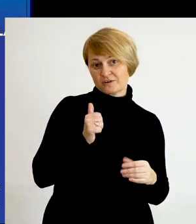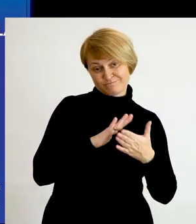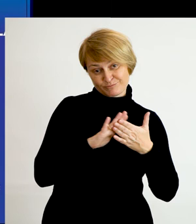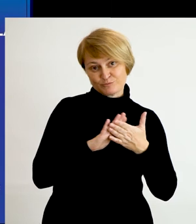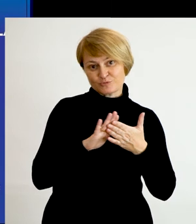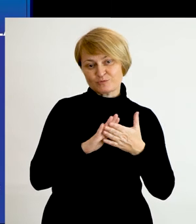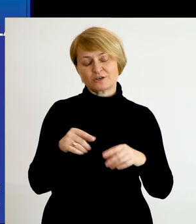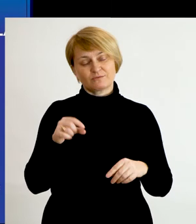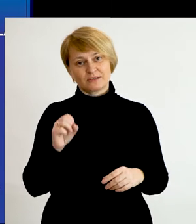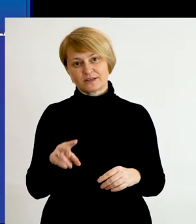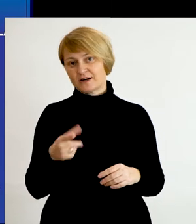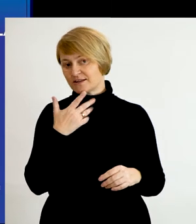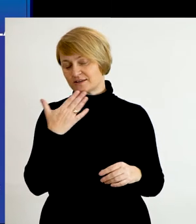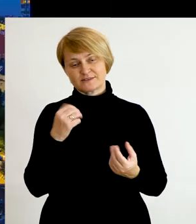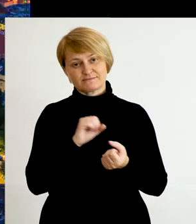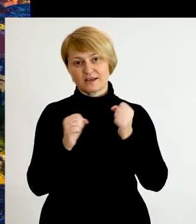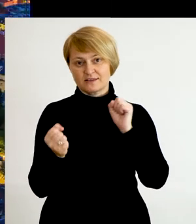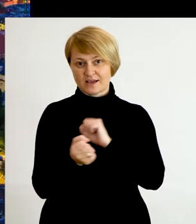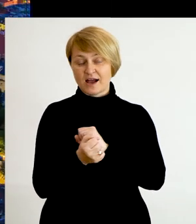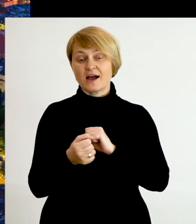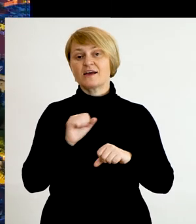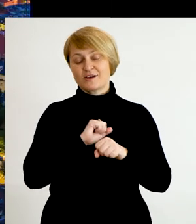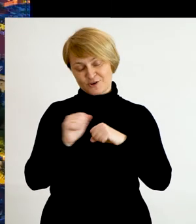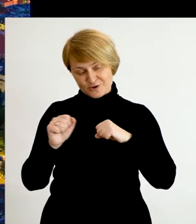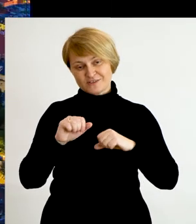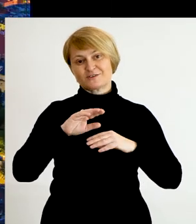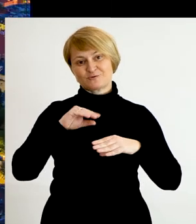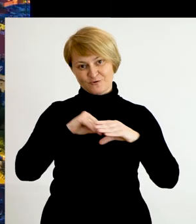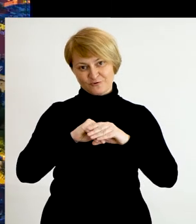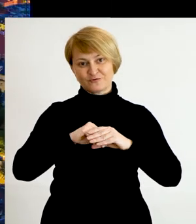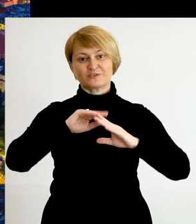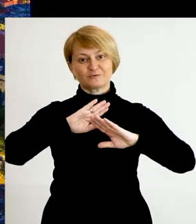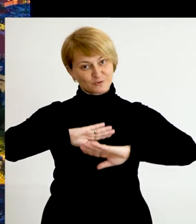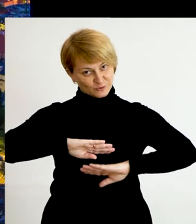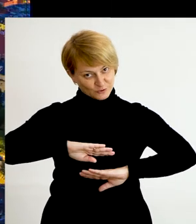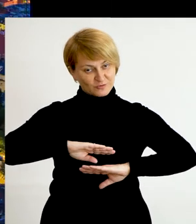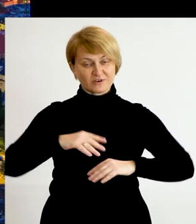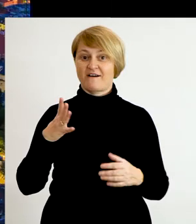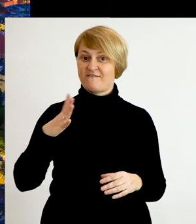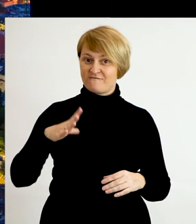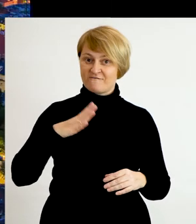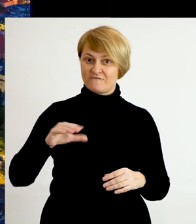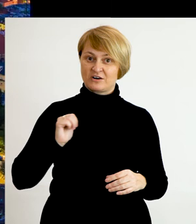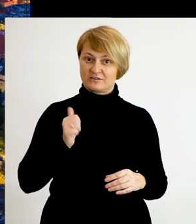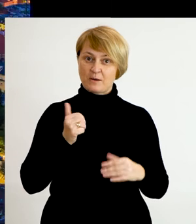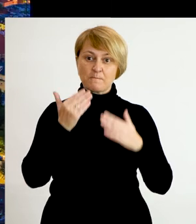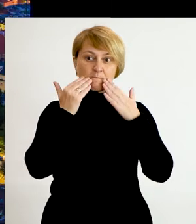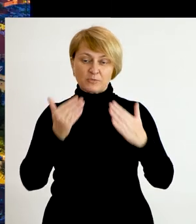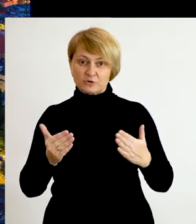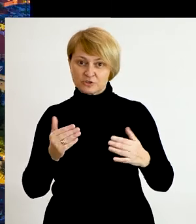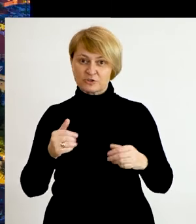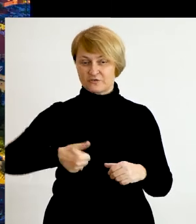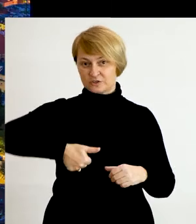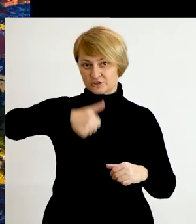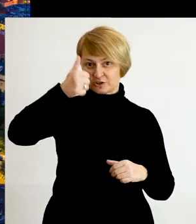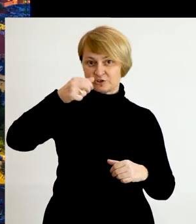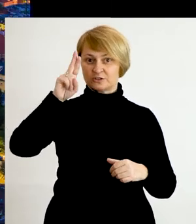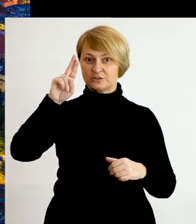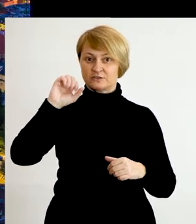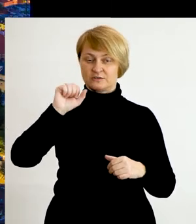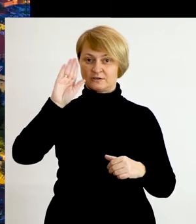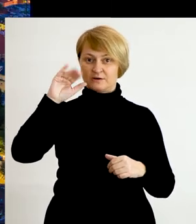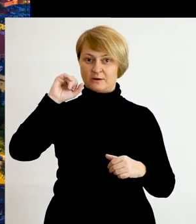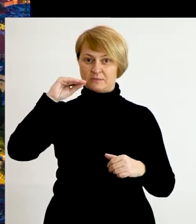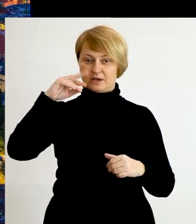przepraszam, że tak, chociaż oczywiście to nie zmienia tego, że jesteśmy skromni, ale warto się chwalić, podziękować też pani naczelnik Grabiedzę i całemu